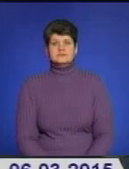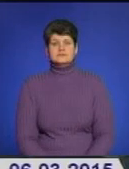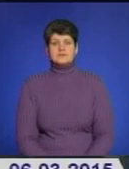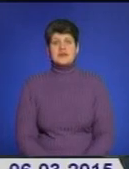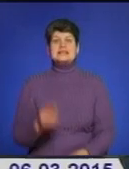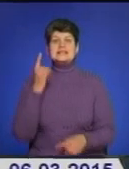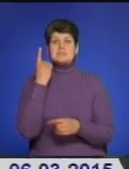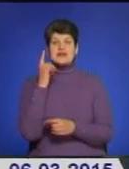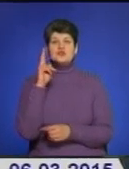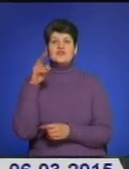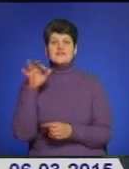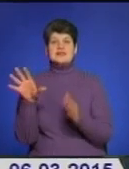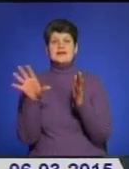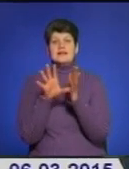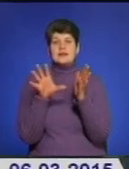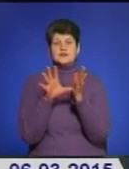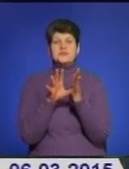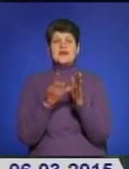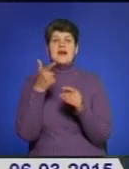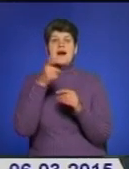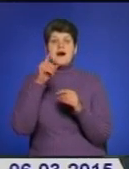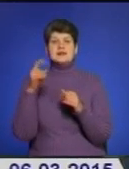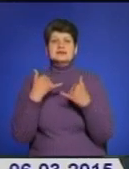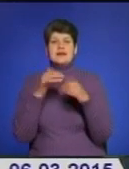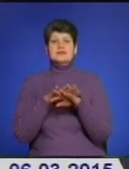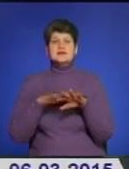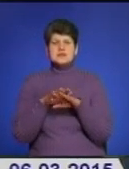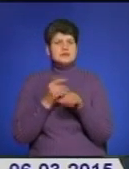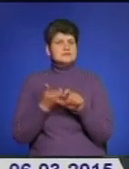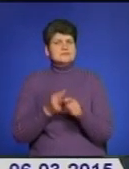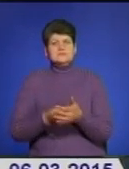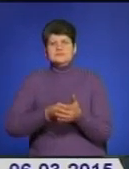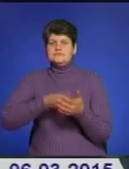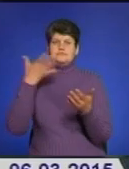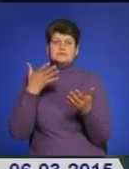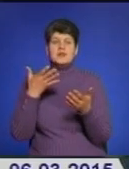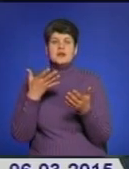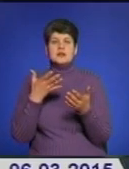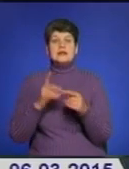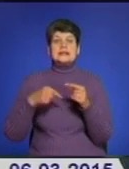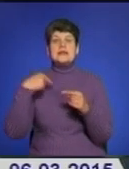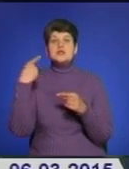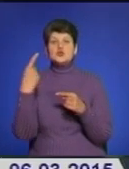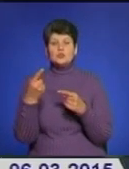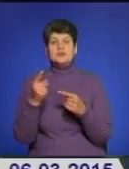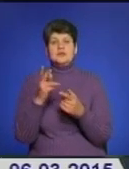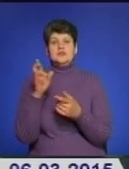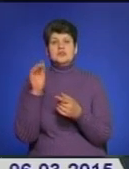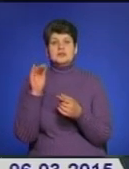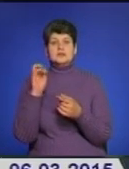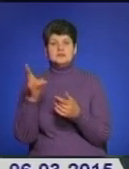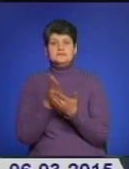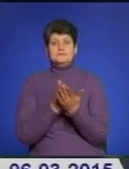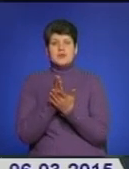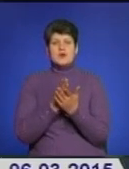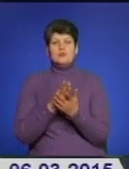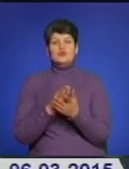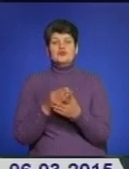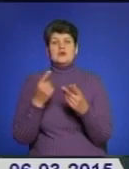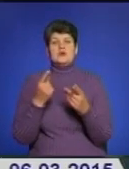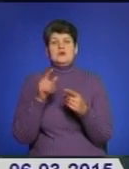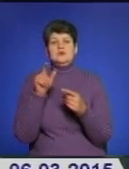З 1 квітня електроенергія та газ для населення значно здорожчають. Наступні комунальні платіжки зроблять українців вдвічі